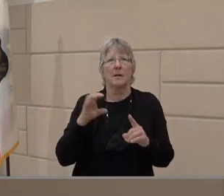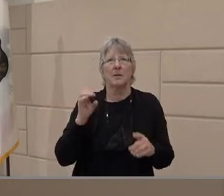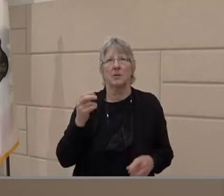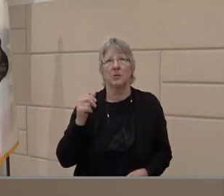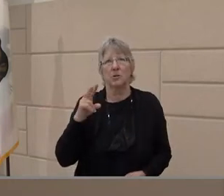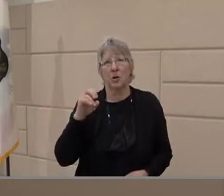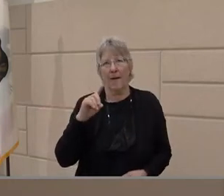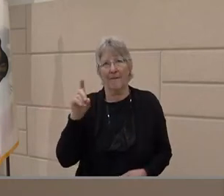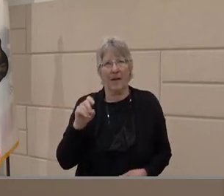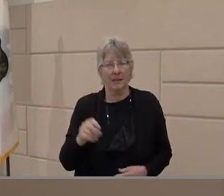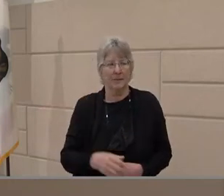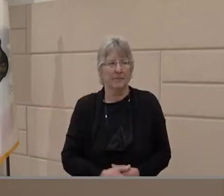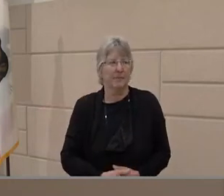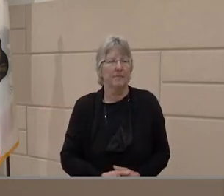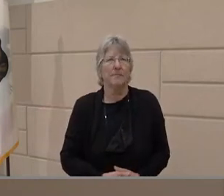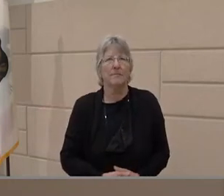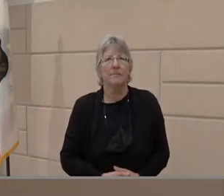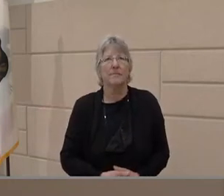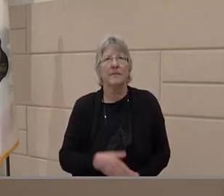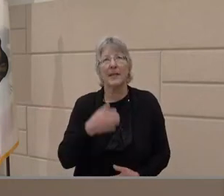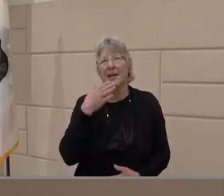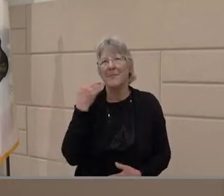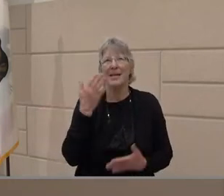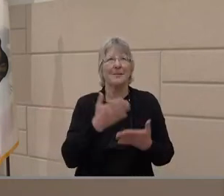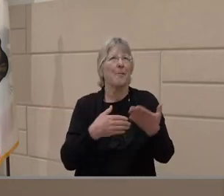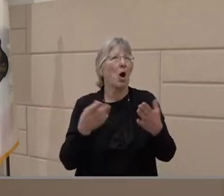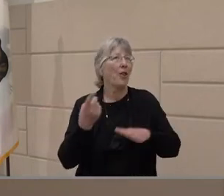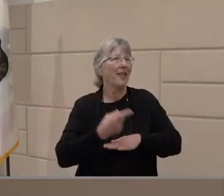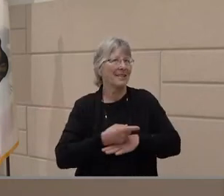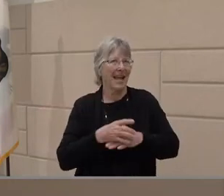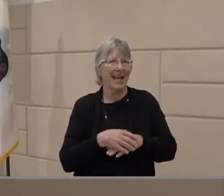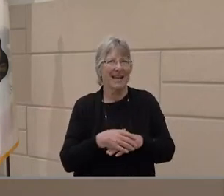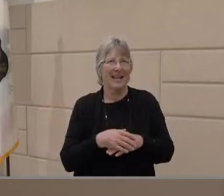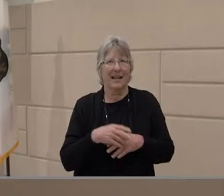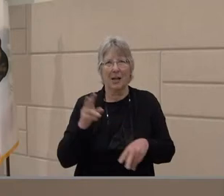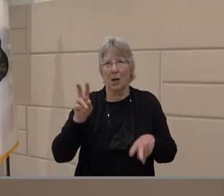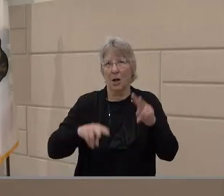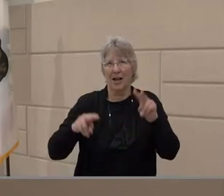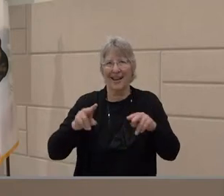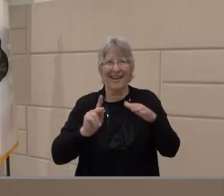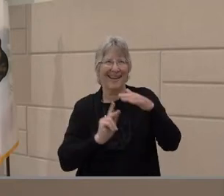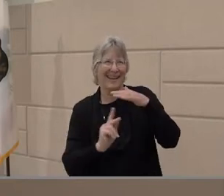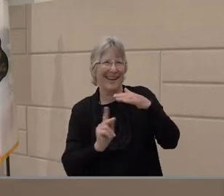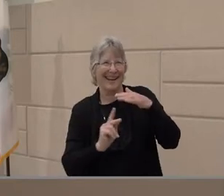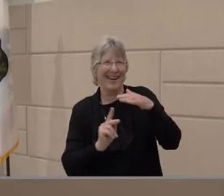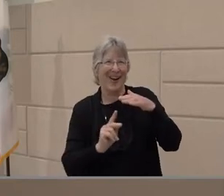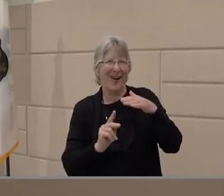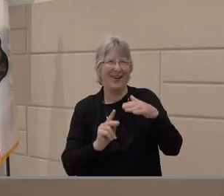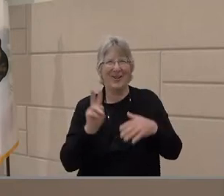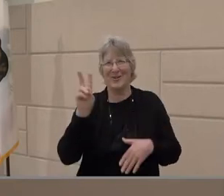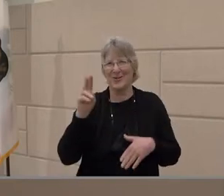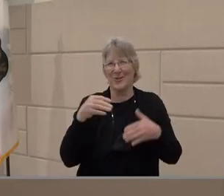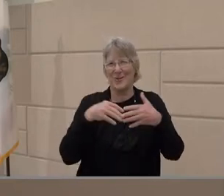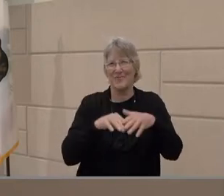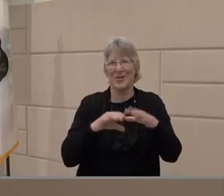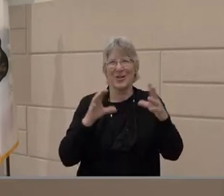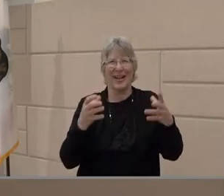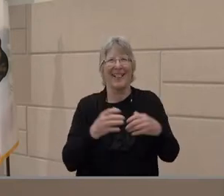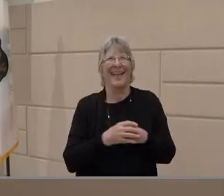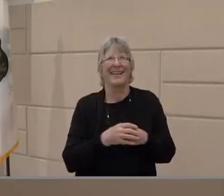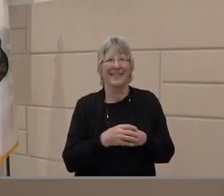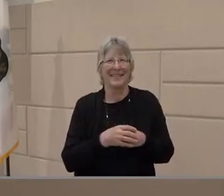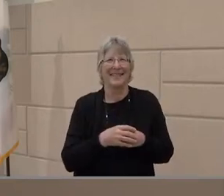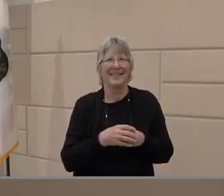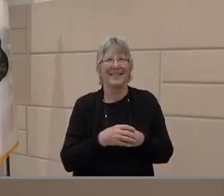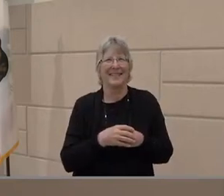ផ្ទាល់អ្វីដែលល្អបំផុតគឺឃើញសិស្សរៀនថ្នាក់មេតីដែ